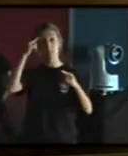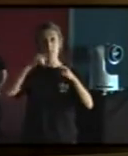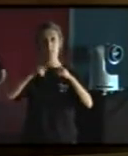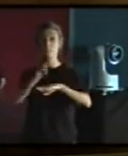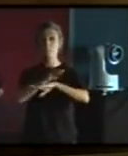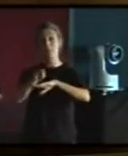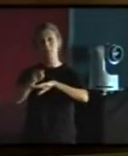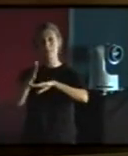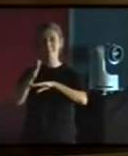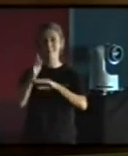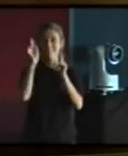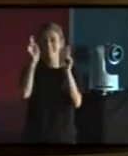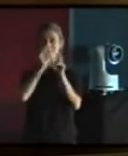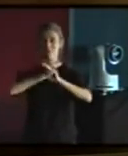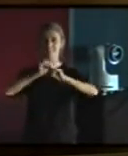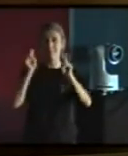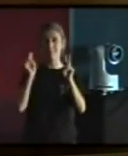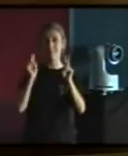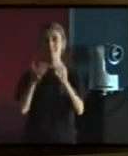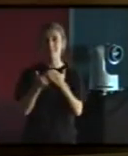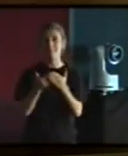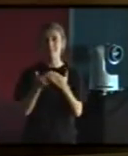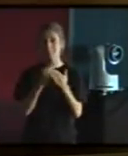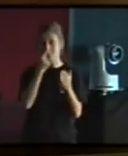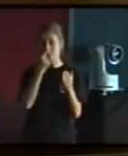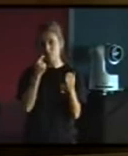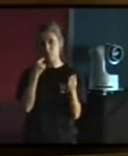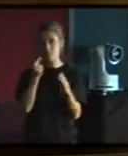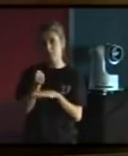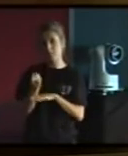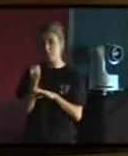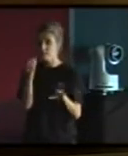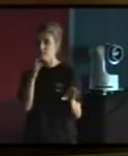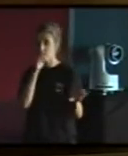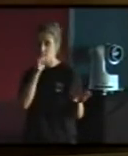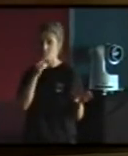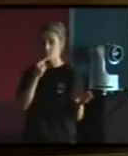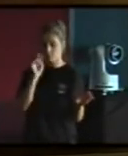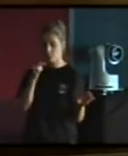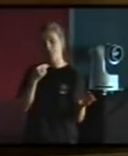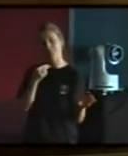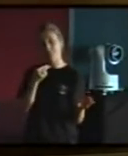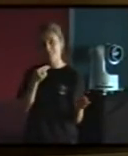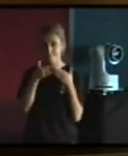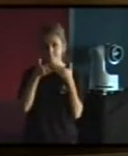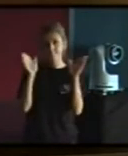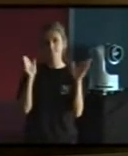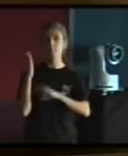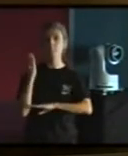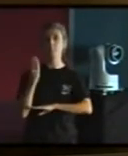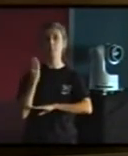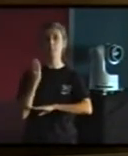aussi, c'était pour moi un pied de nez pour dire, voilà, il faut qu'on s'ouvre un peu.